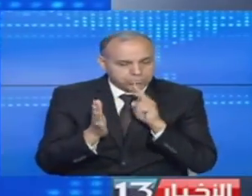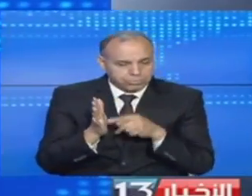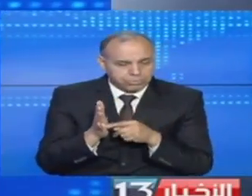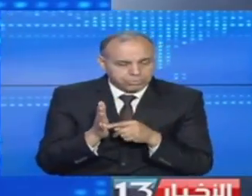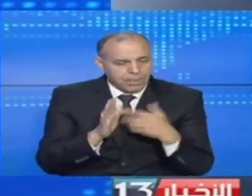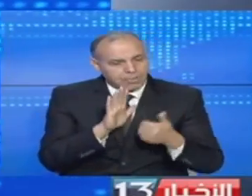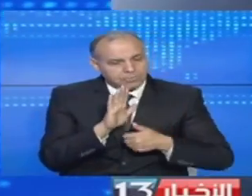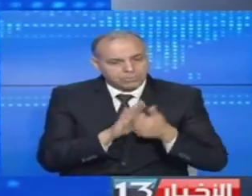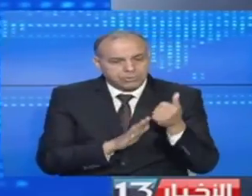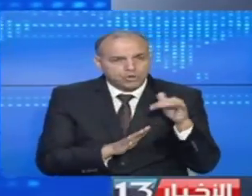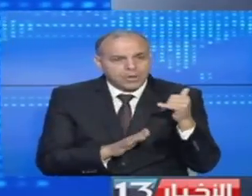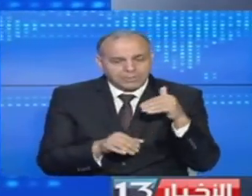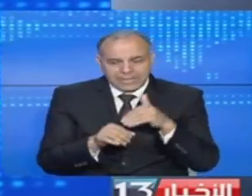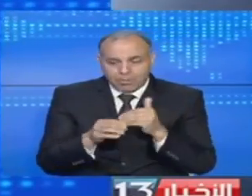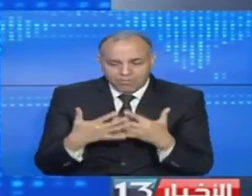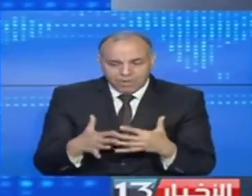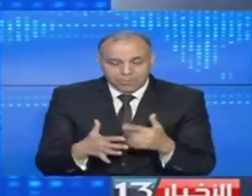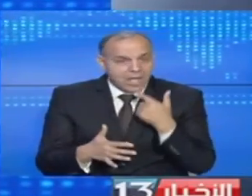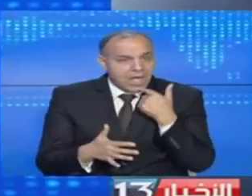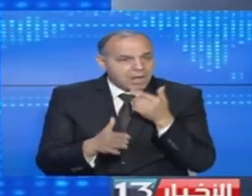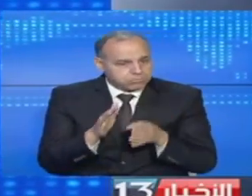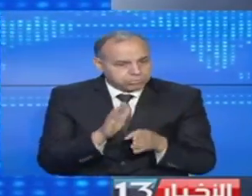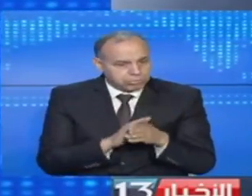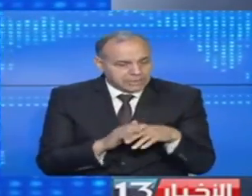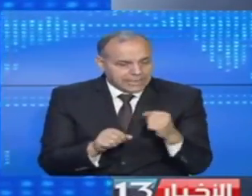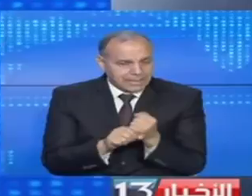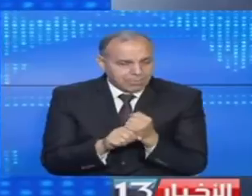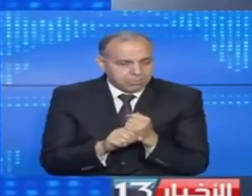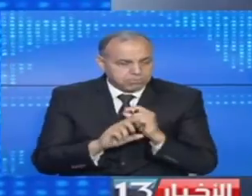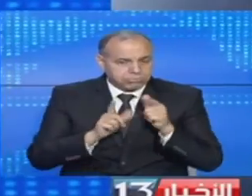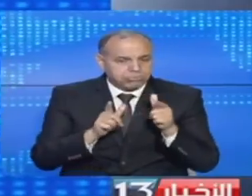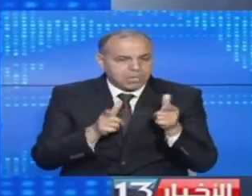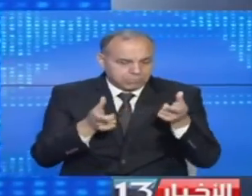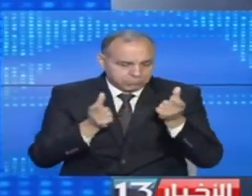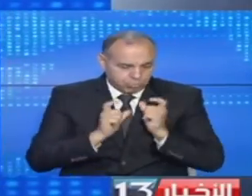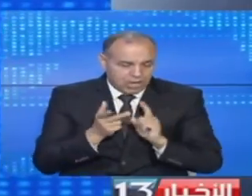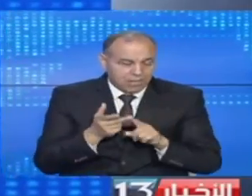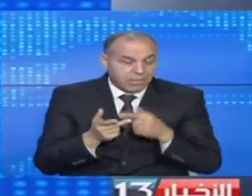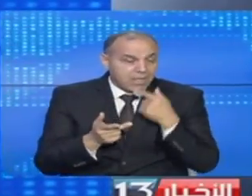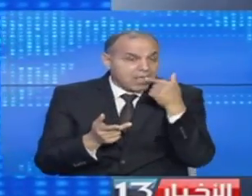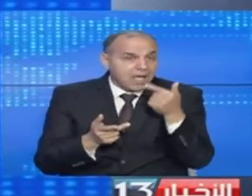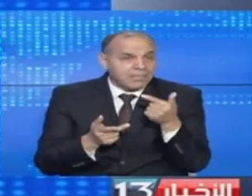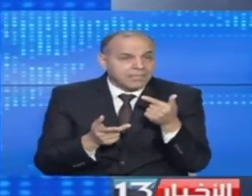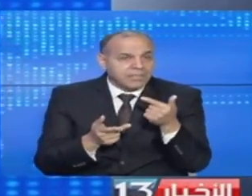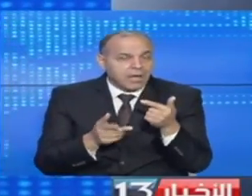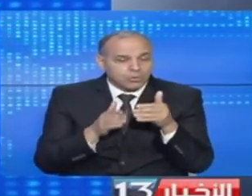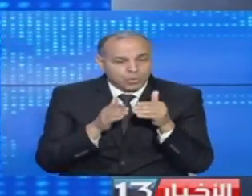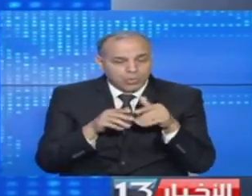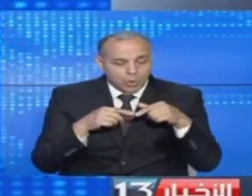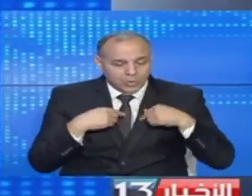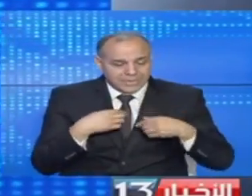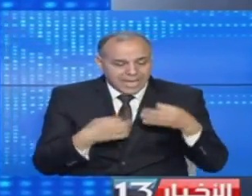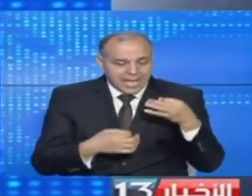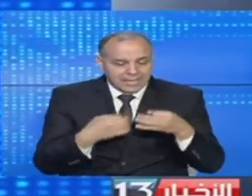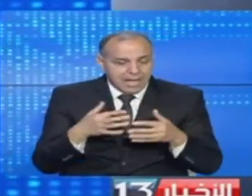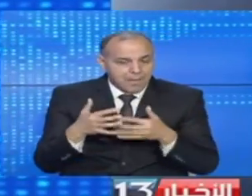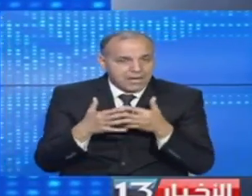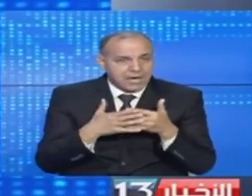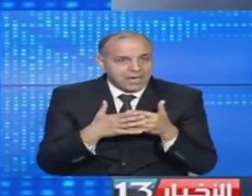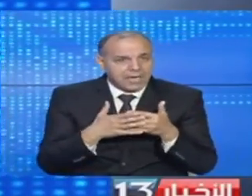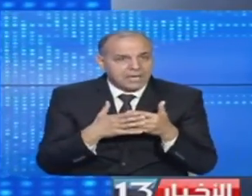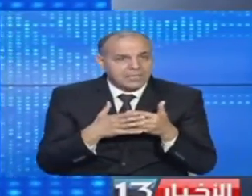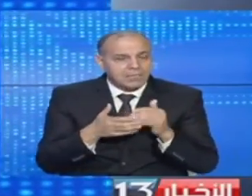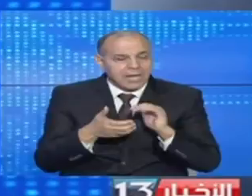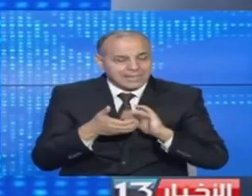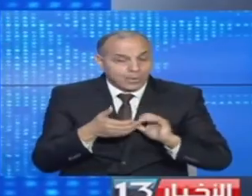بفوز بيد في الانتخابات للبدء في عمليه انتقال السلطه ياتي ذلك فيما طلب وزير العدل الامريكي من المدعين